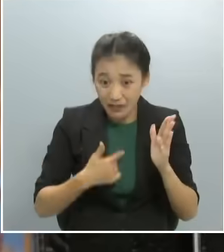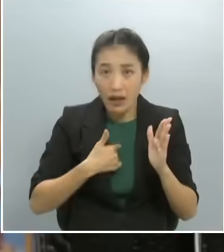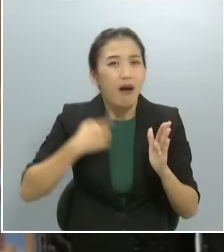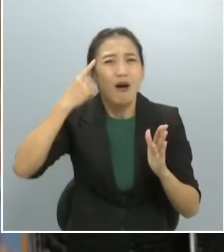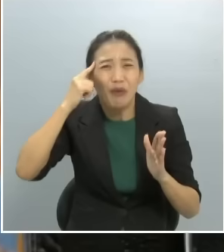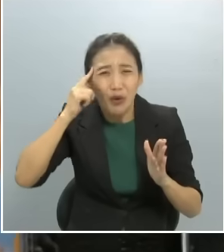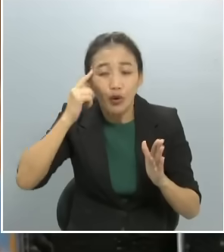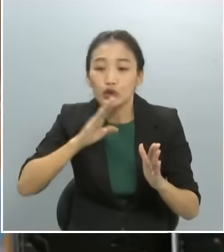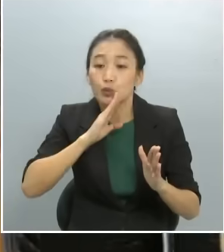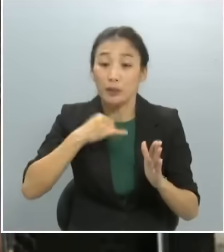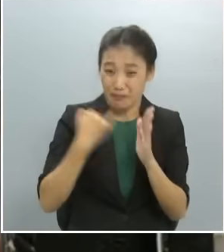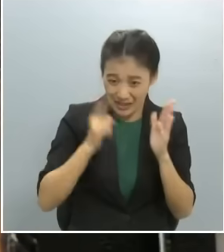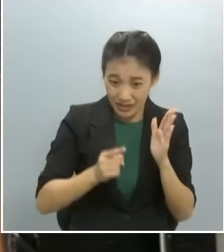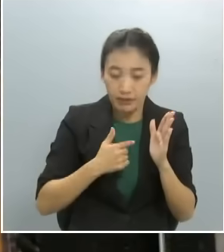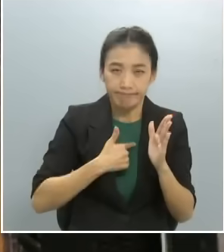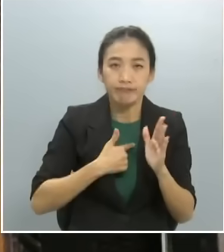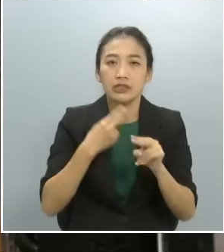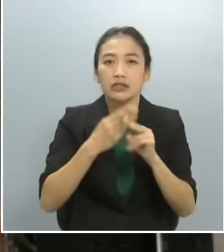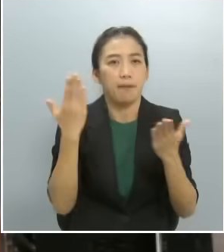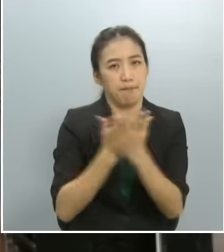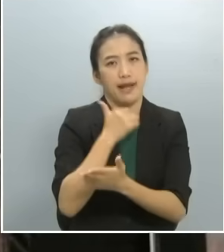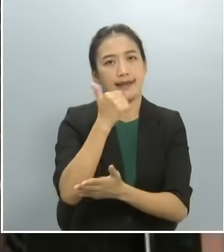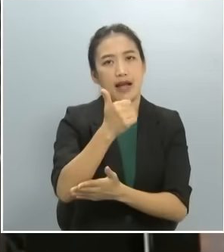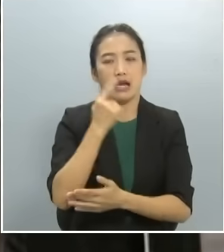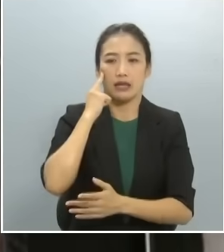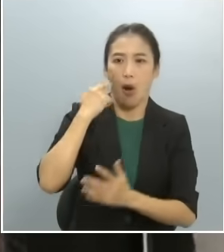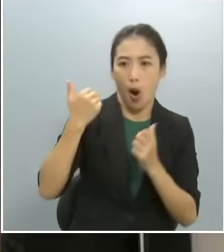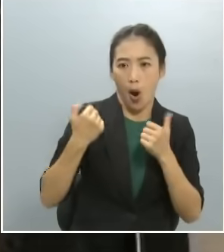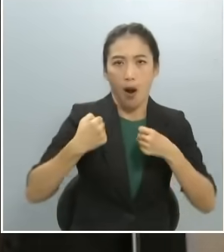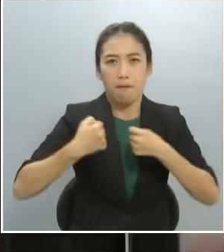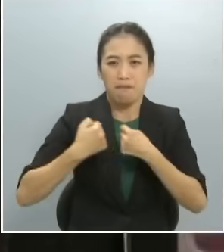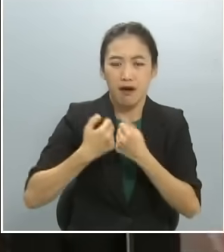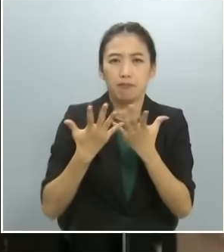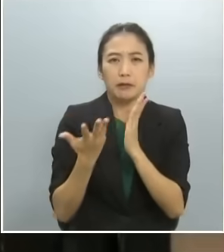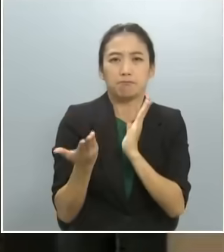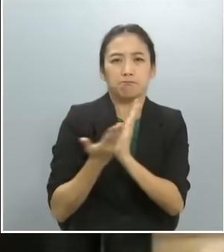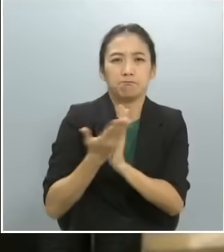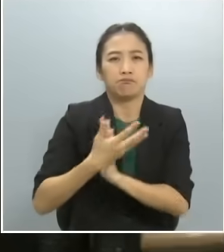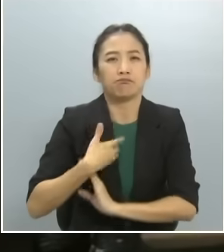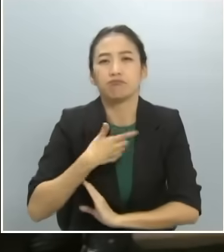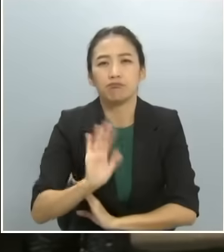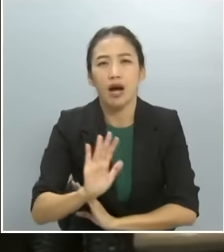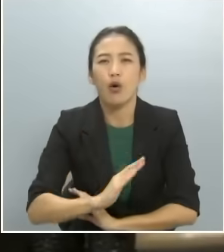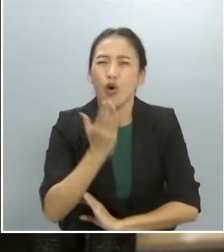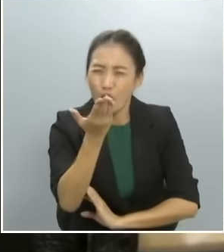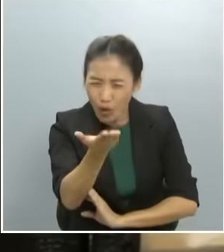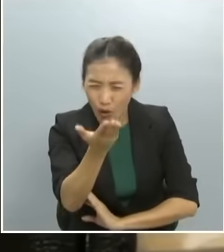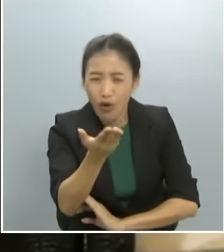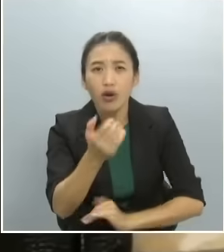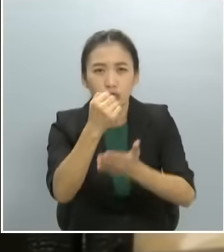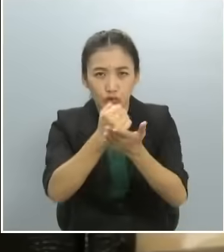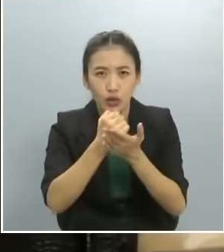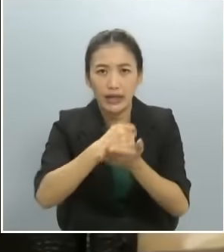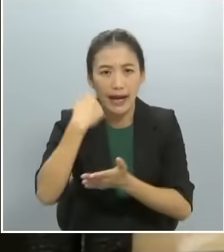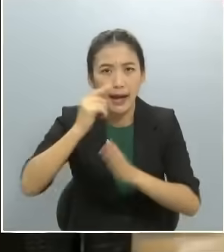กิจการเล็กๆของเขาต่อไปและอยากเรียกร้องให้ผู้ที่รู้กฎหมายหรือหน่วยงานทางภาครัฐเนี่ยเข้ามาดูให้หน่อยว่าชื่อภาษาไทยคำว่าปังชานะเนี่ยสามารถ